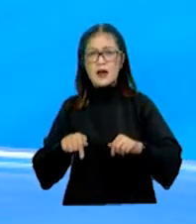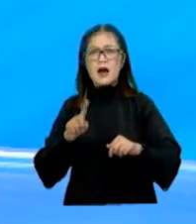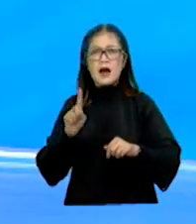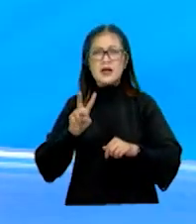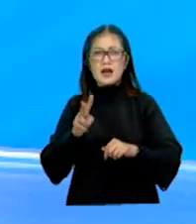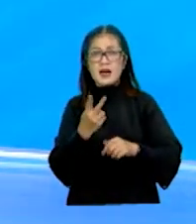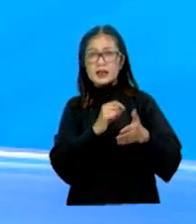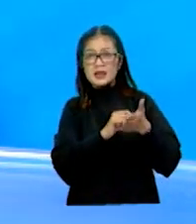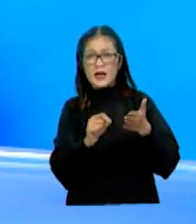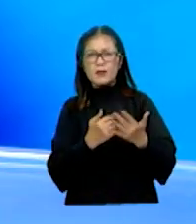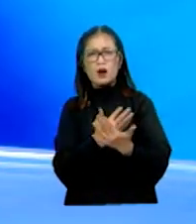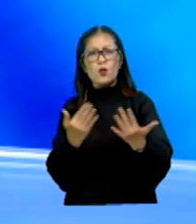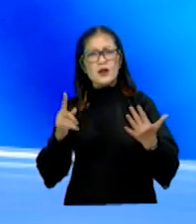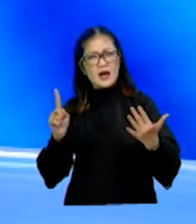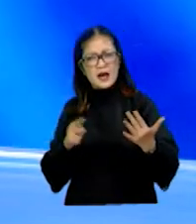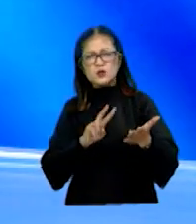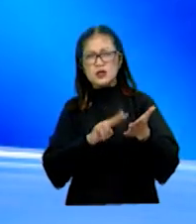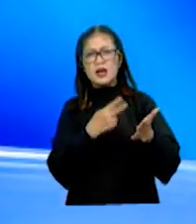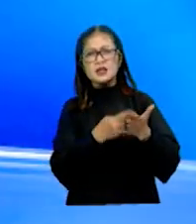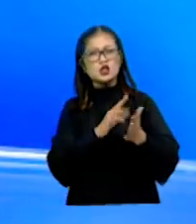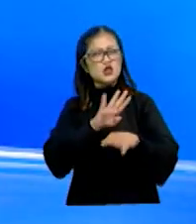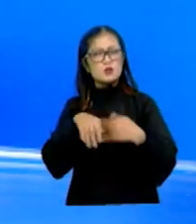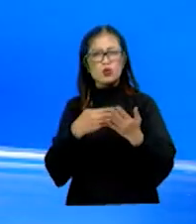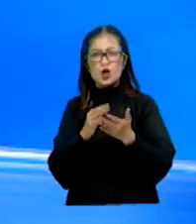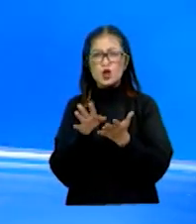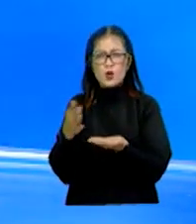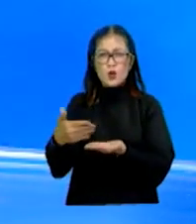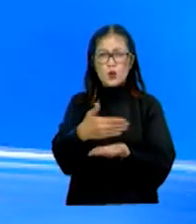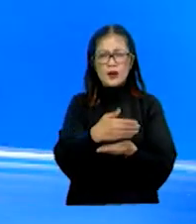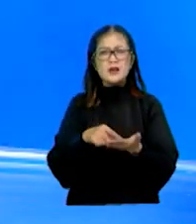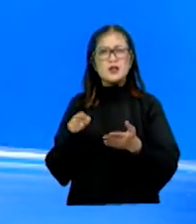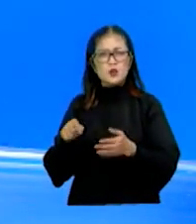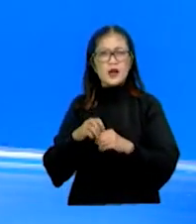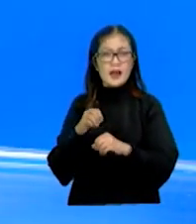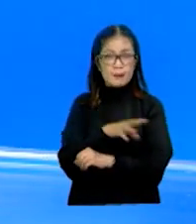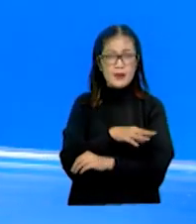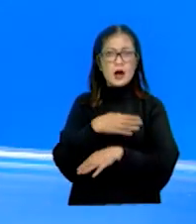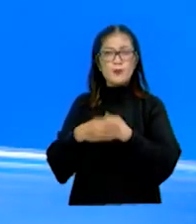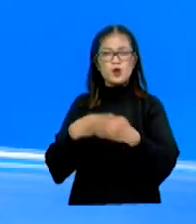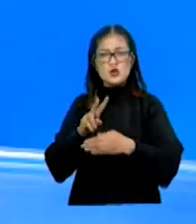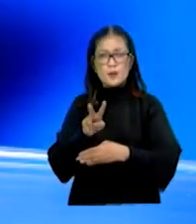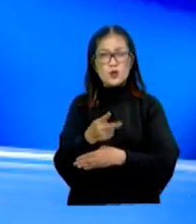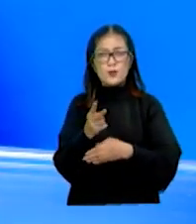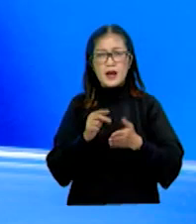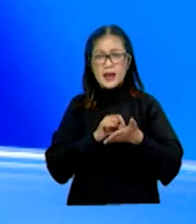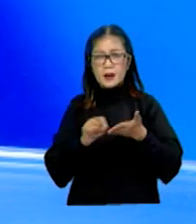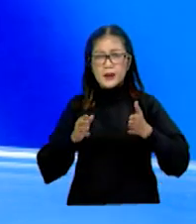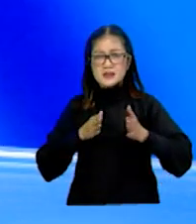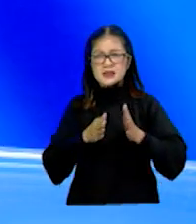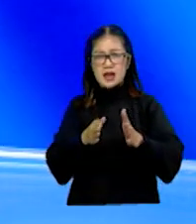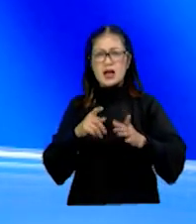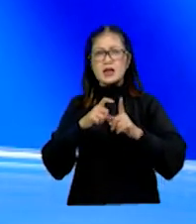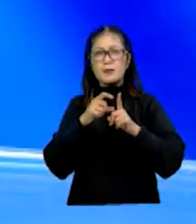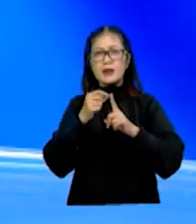masyarakat diharuskan mengganti semua dokumen yang terdampak. Proses perubahan jalan ini menyalahi aturan karena tidak melibatkan